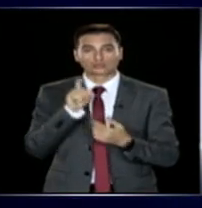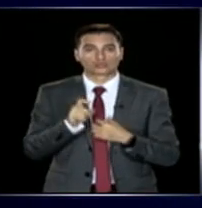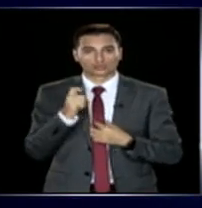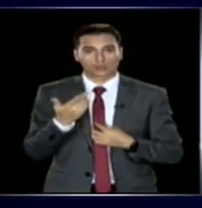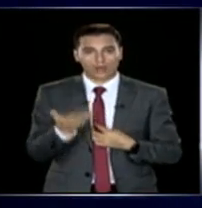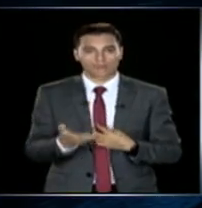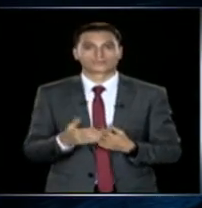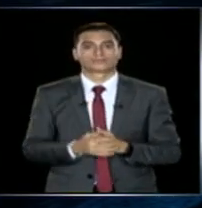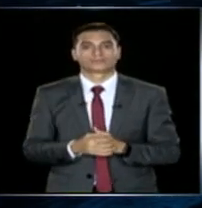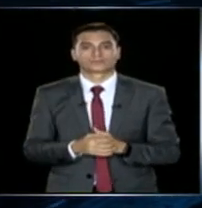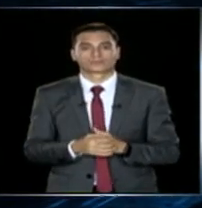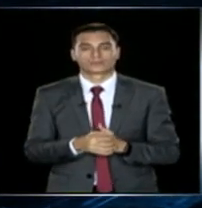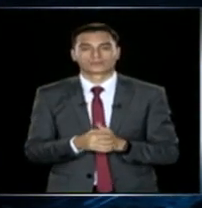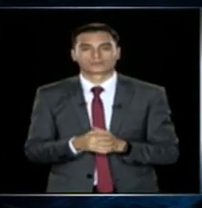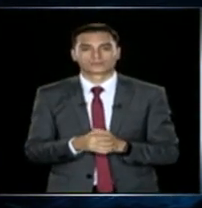بسؤال السرعة.